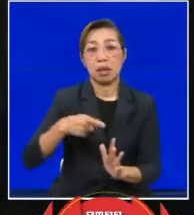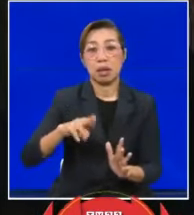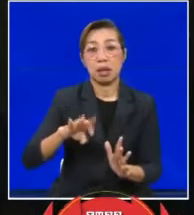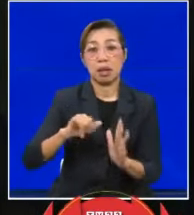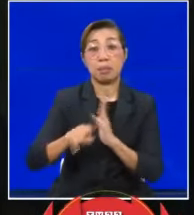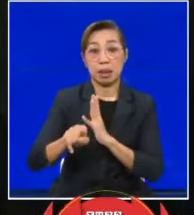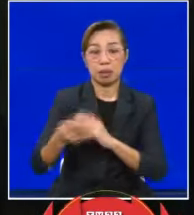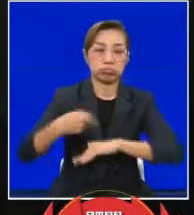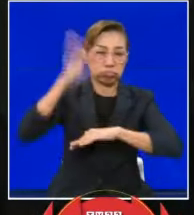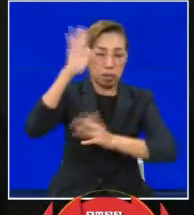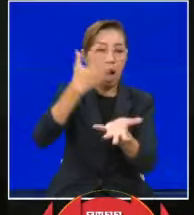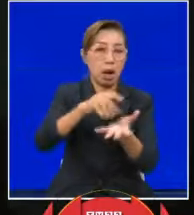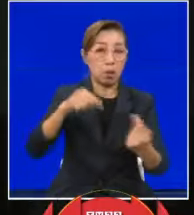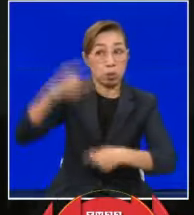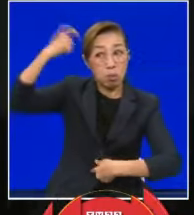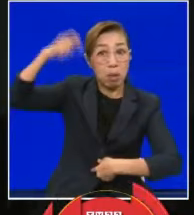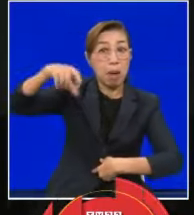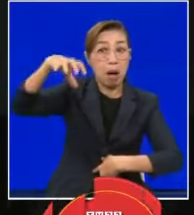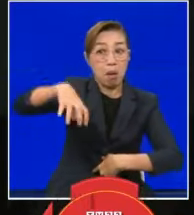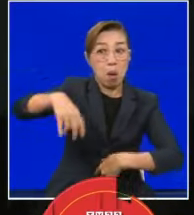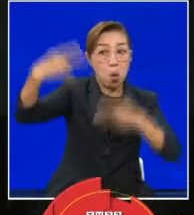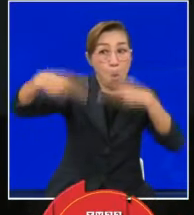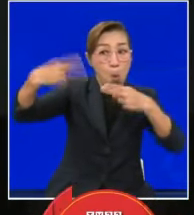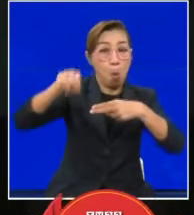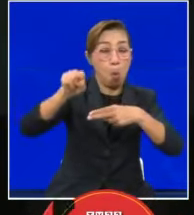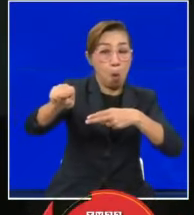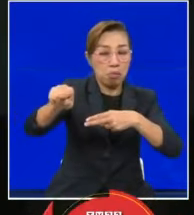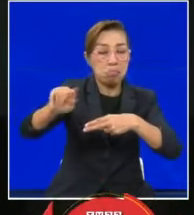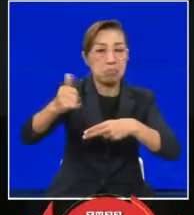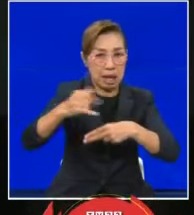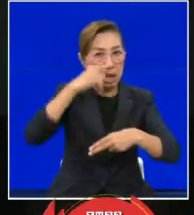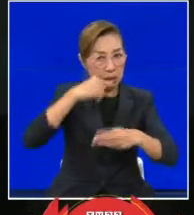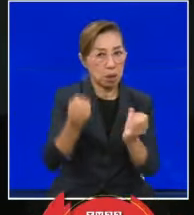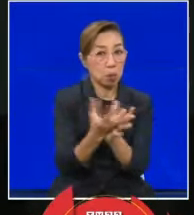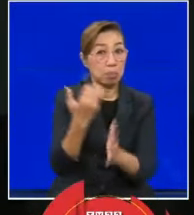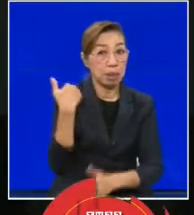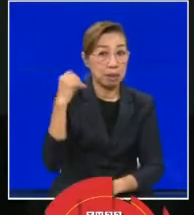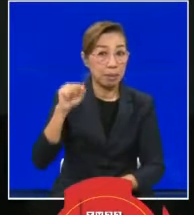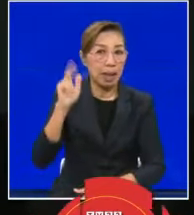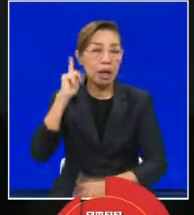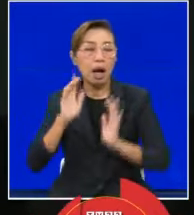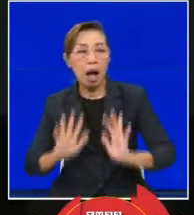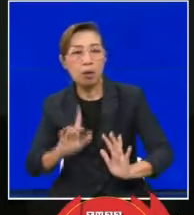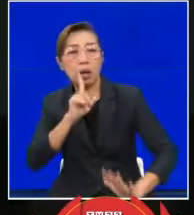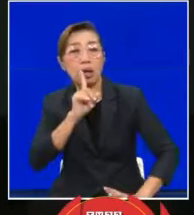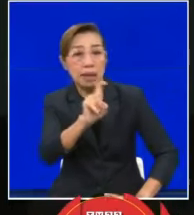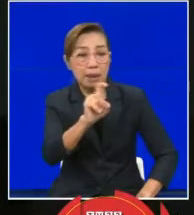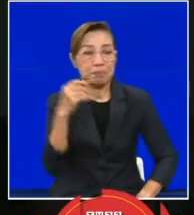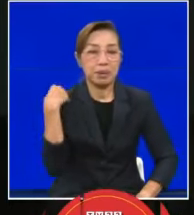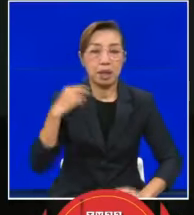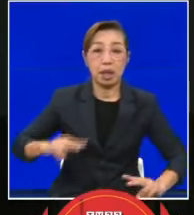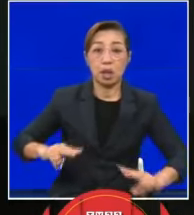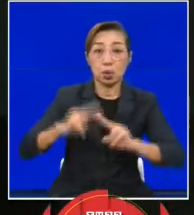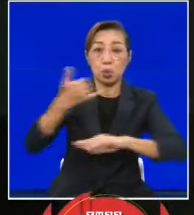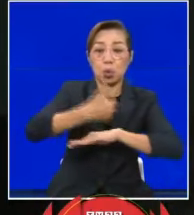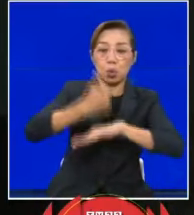นะท่านก็พูดถึงเรื่องของสถานการณ์ในเมียนมาซึ่งสู้รบกันหนักและไทยอาจจะได้รับผลกระทบสื่อมวลชนก็รอถามเรื่องนี้เลยนะคะท่านรัฐมนตรีบอ